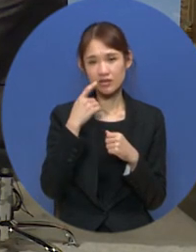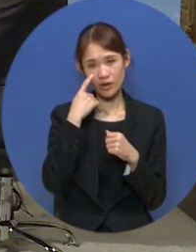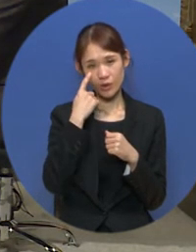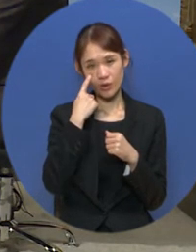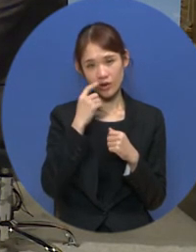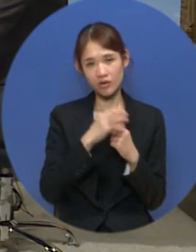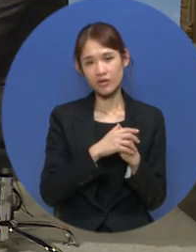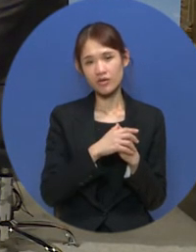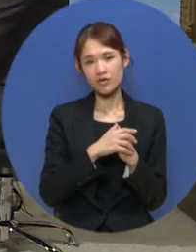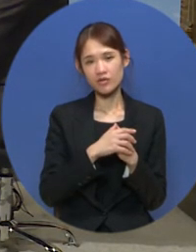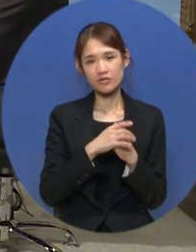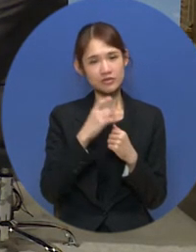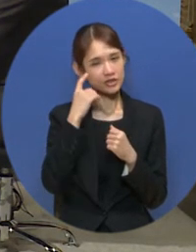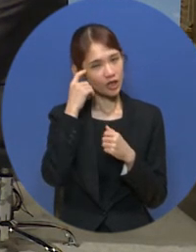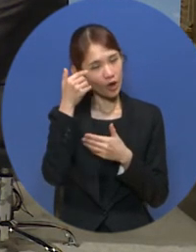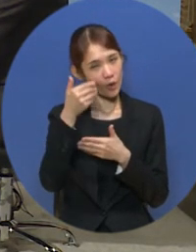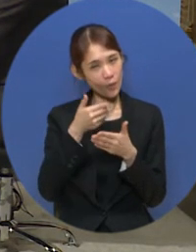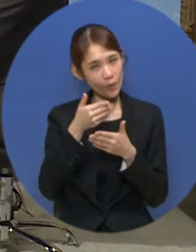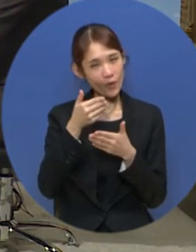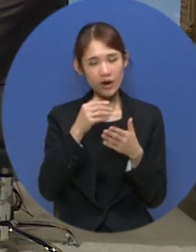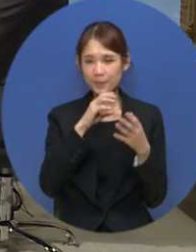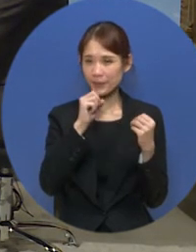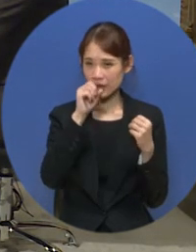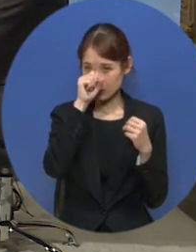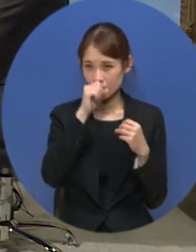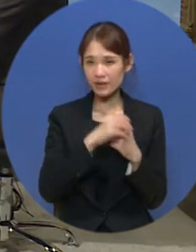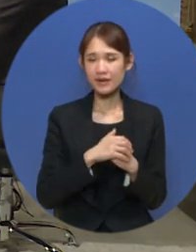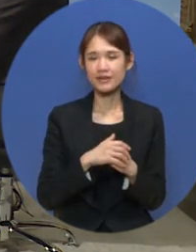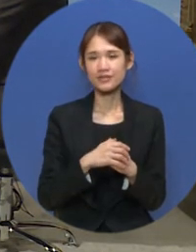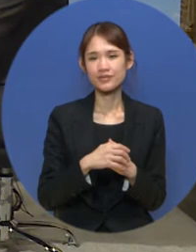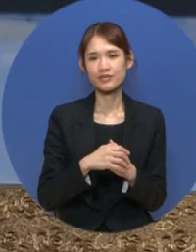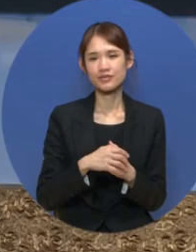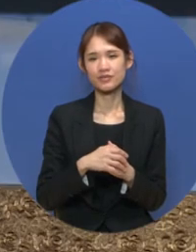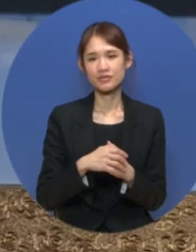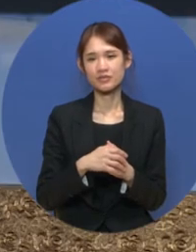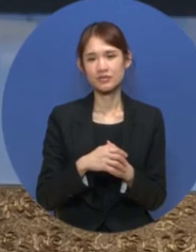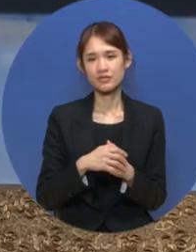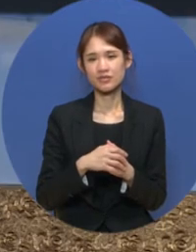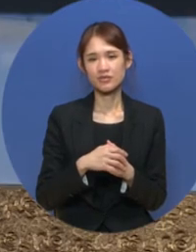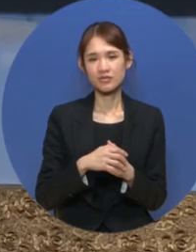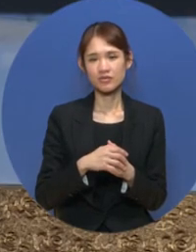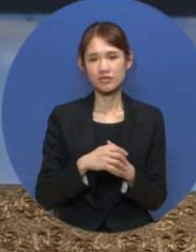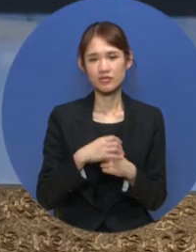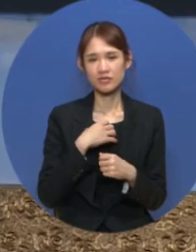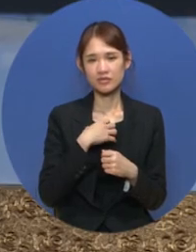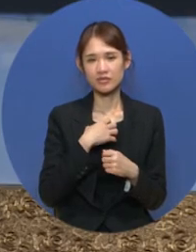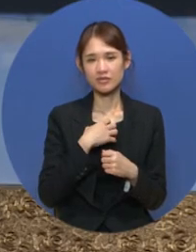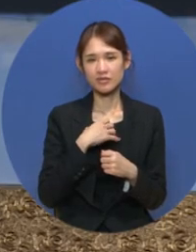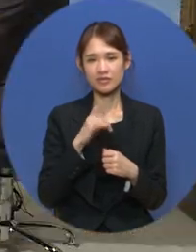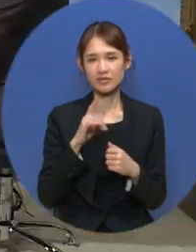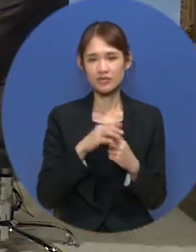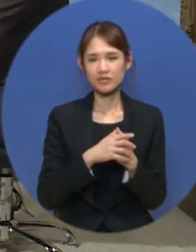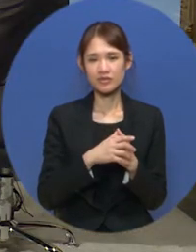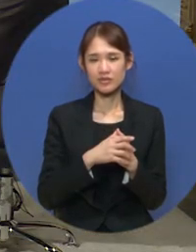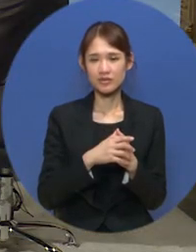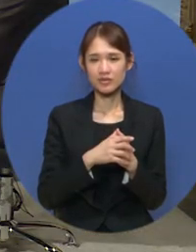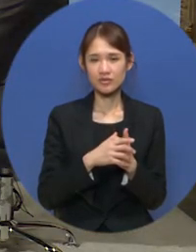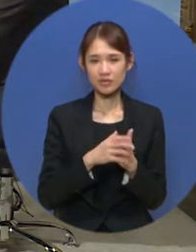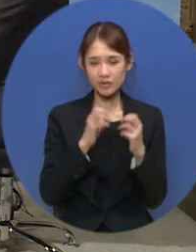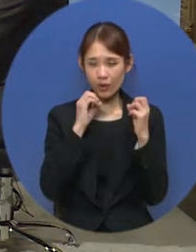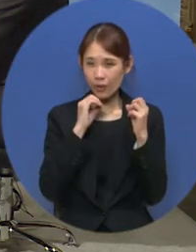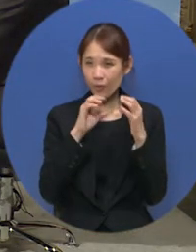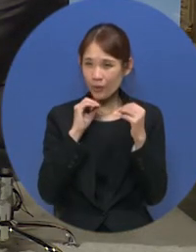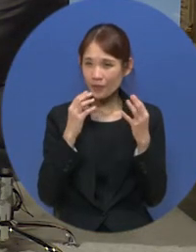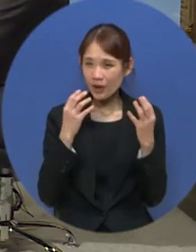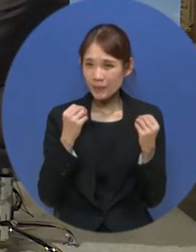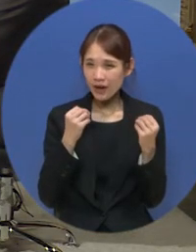피팅을 했었는데 되게 많은 의견들이 나왔어요. 너무 좋다고. 근데 이제 네, 걱정인 게 너무 이제